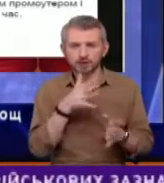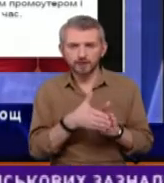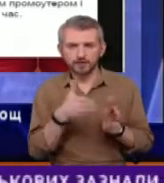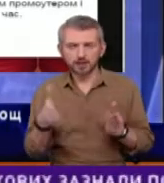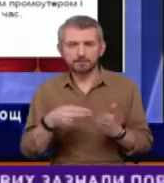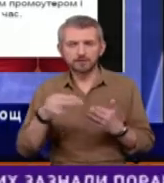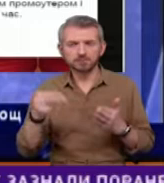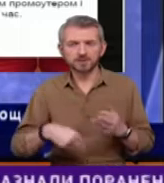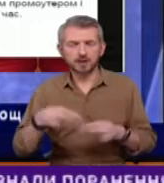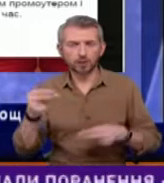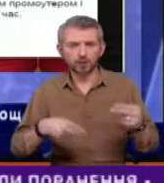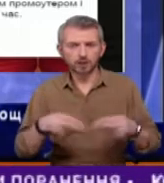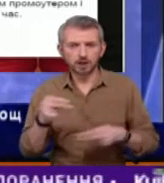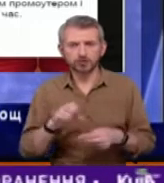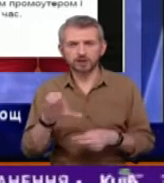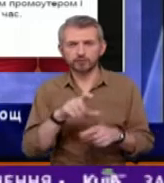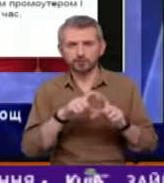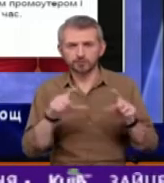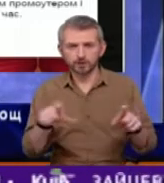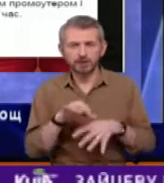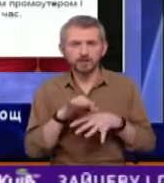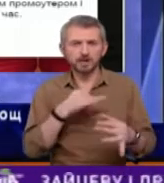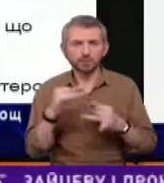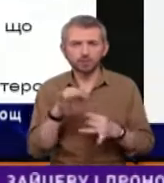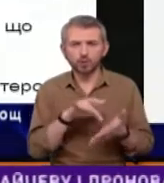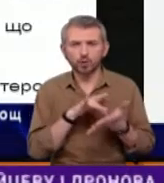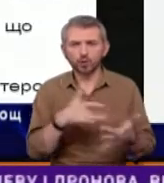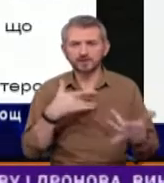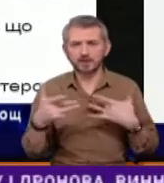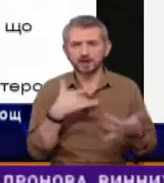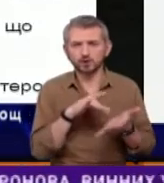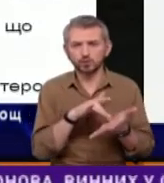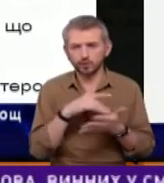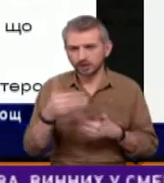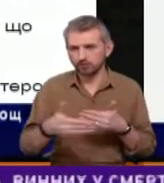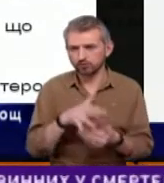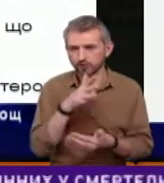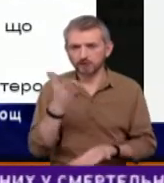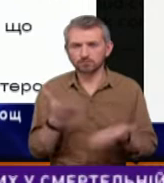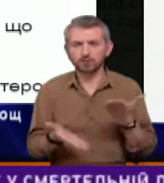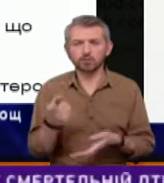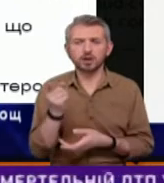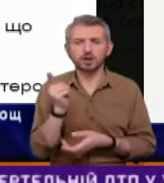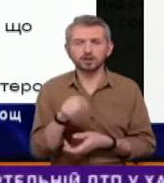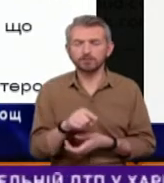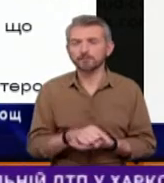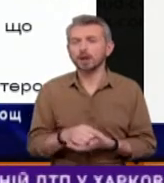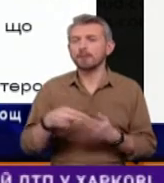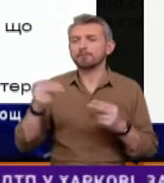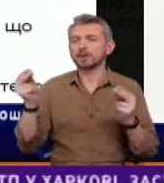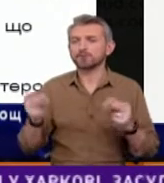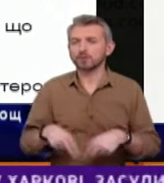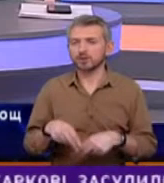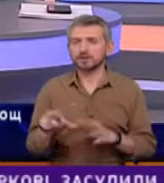контракту з європейським промоутером і веде перемовини про концертні тури на найближчі часи. Мабуть, тому вони два роки... Підписувати контракти